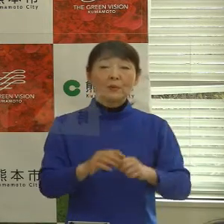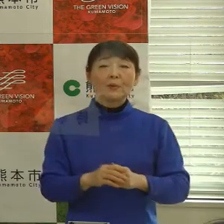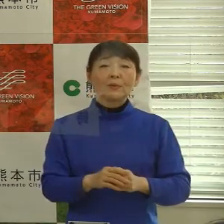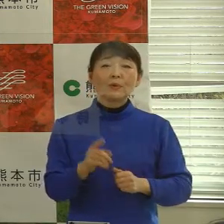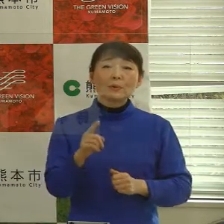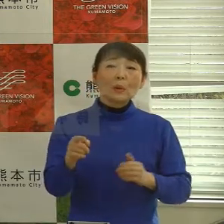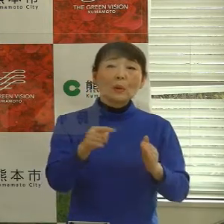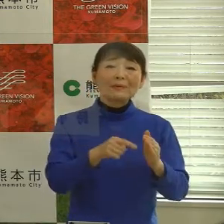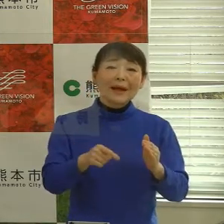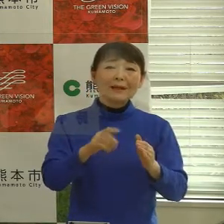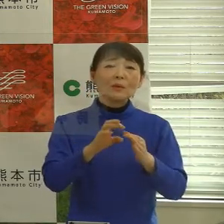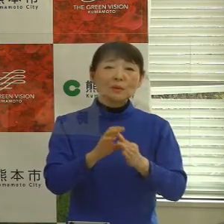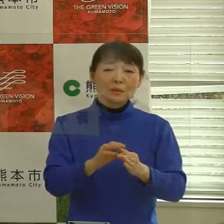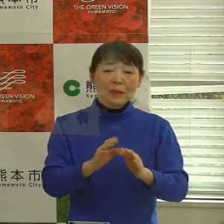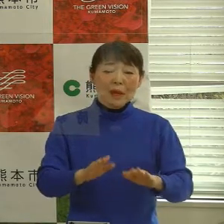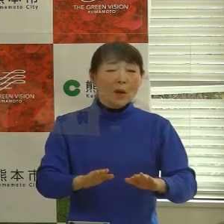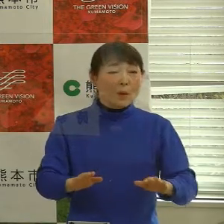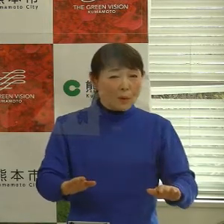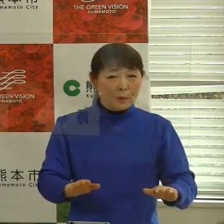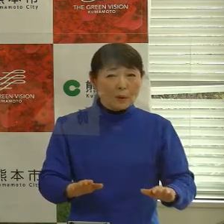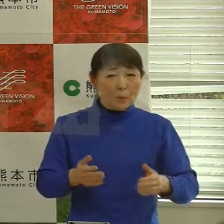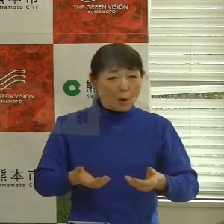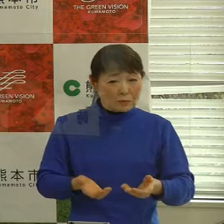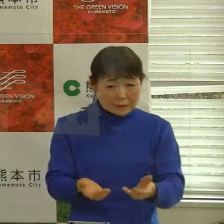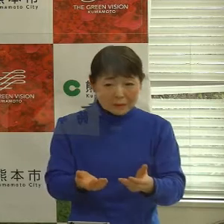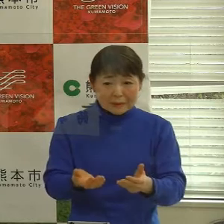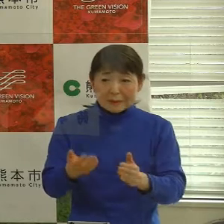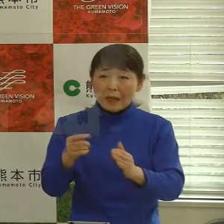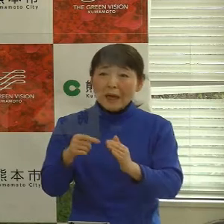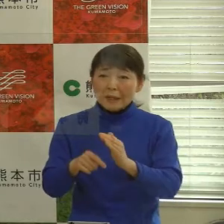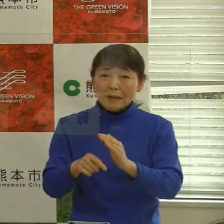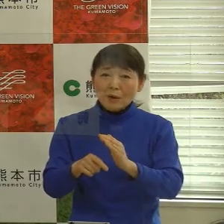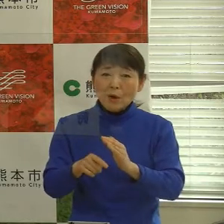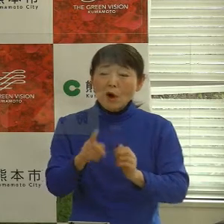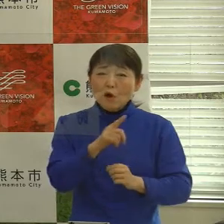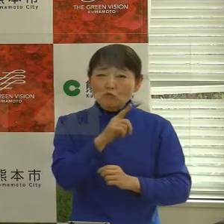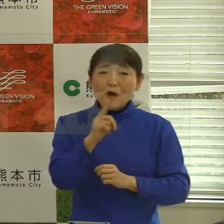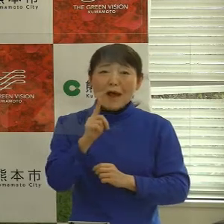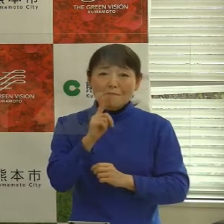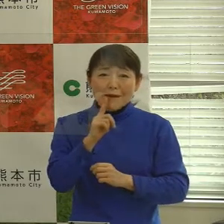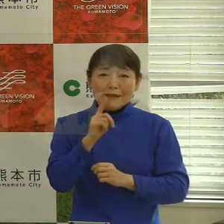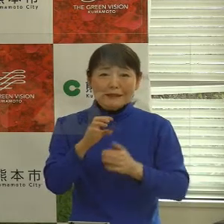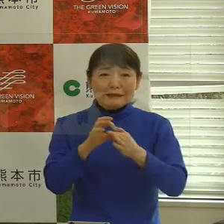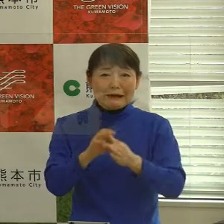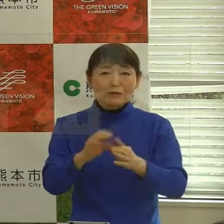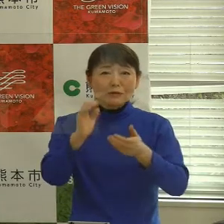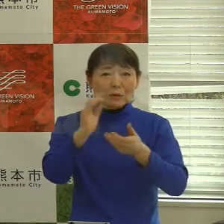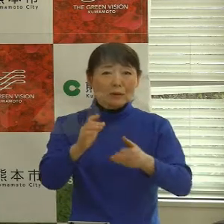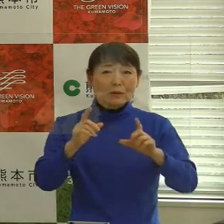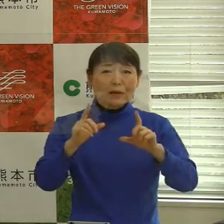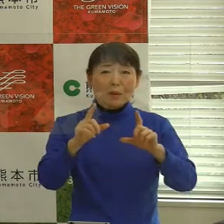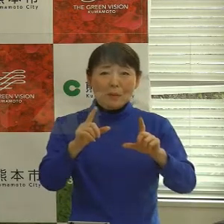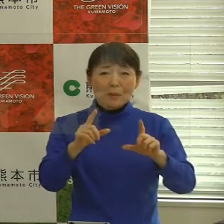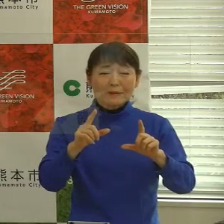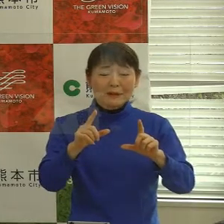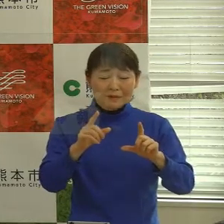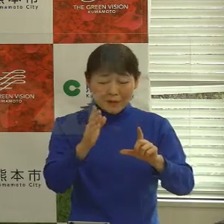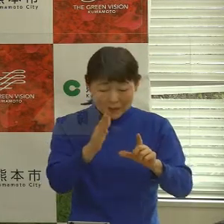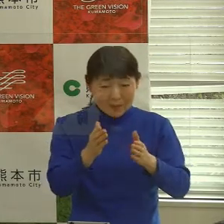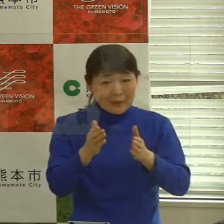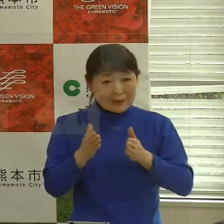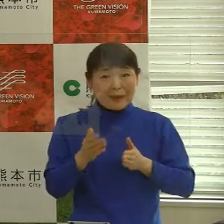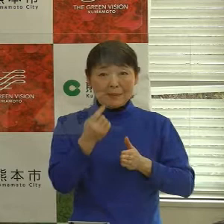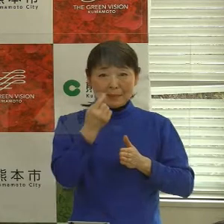常に子どもの出自やプライバシーに関することでありますので、お答えは控えさせていただきたいというふうに思います